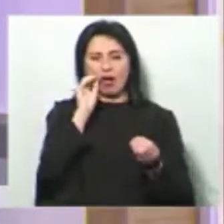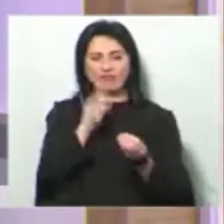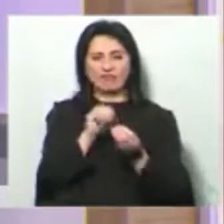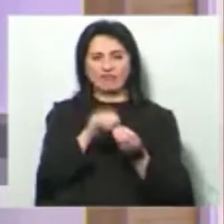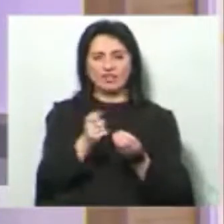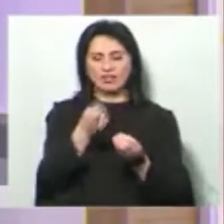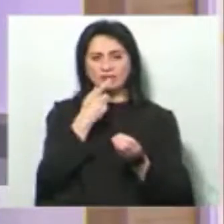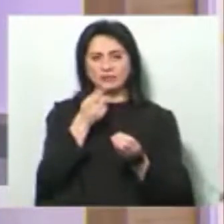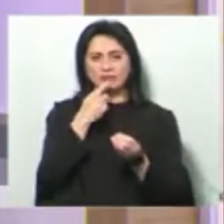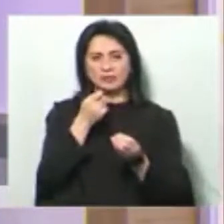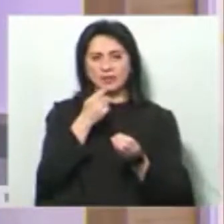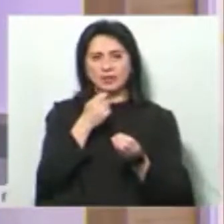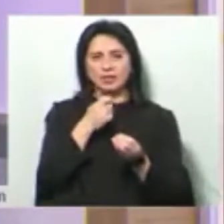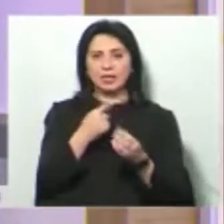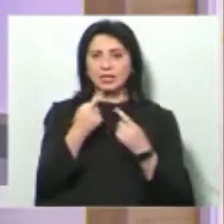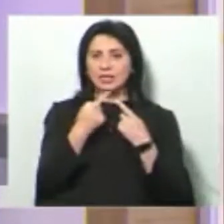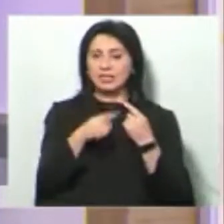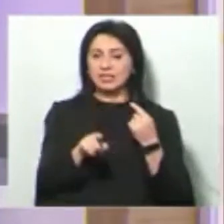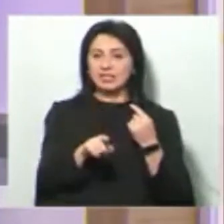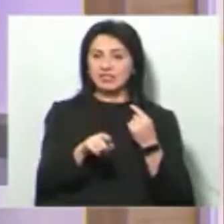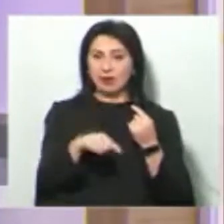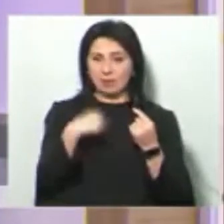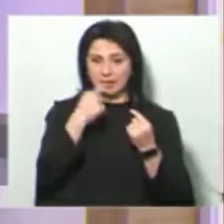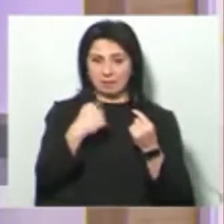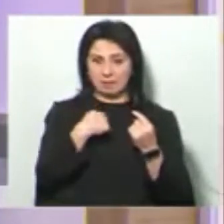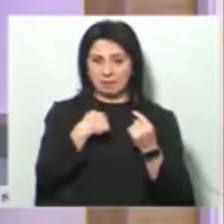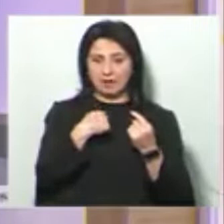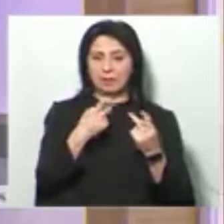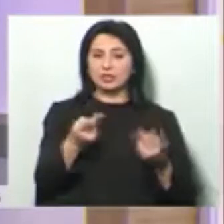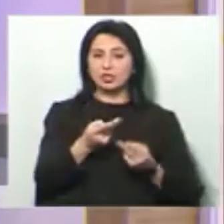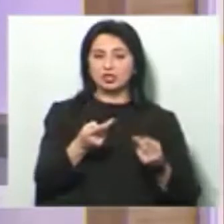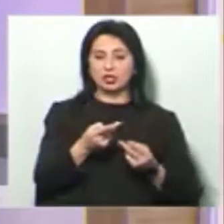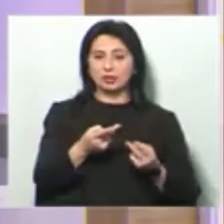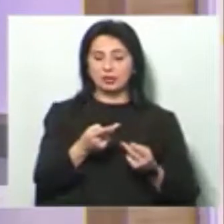svams, magra svas, piradat me mqirdeba